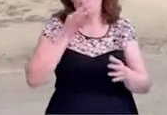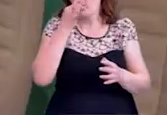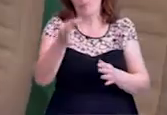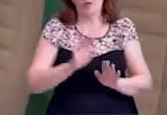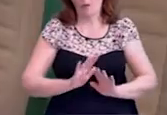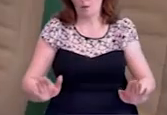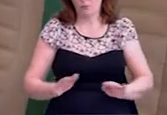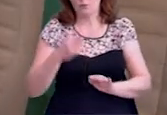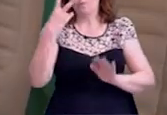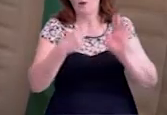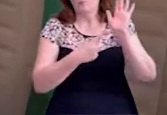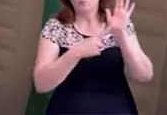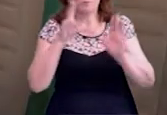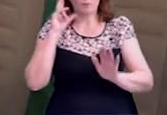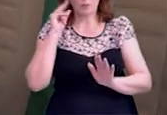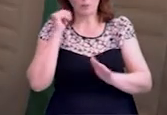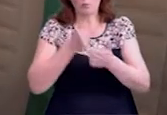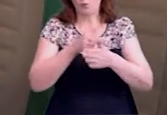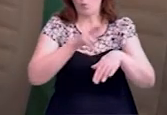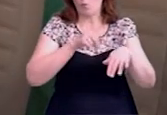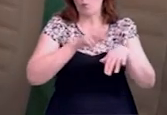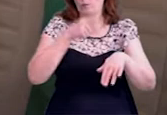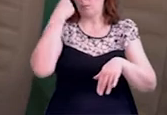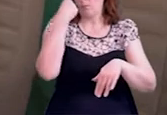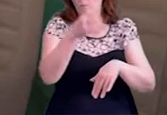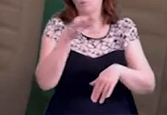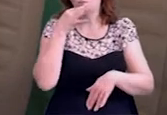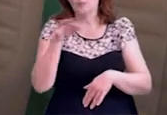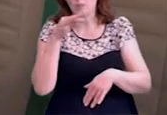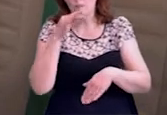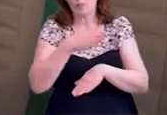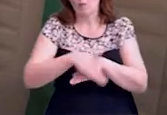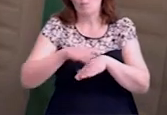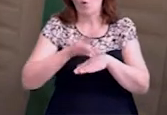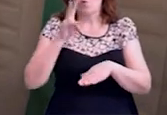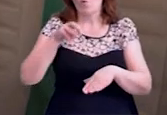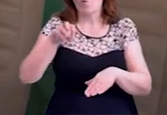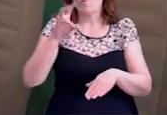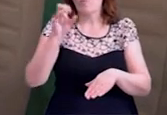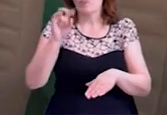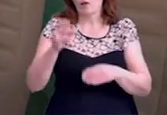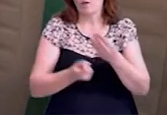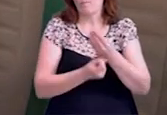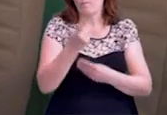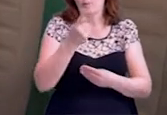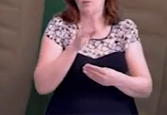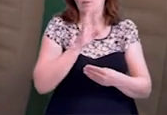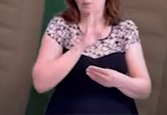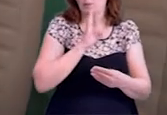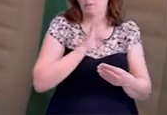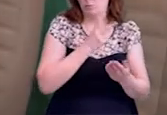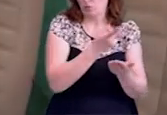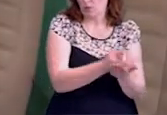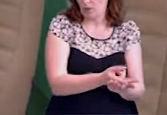кажуть. 26 липня до поліції надійшло повідомлення про те, що в Семенівці на вулиці Комунальній виявили в непритомному